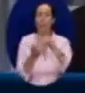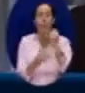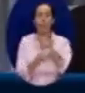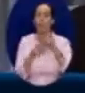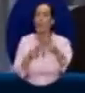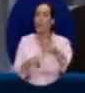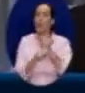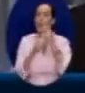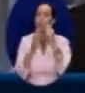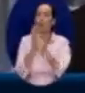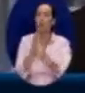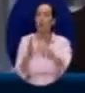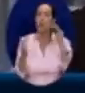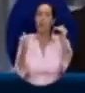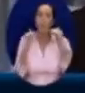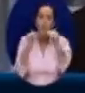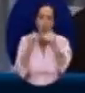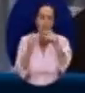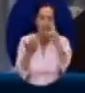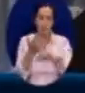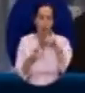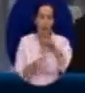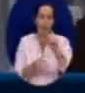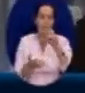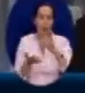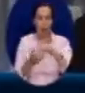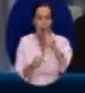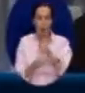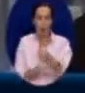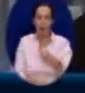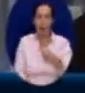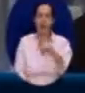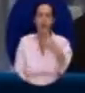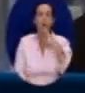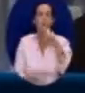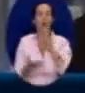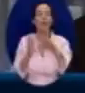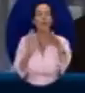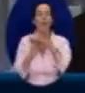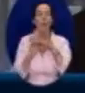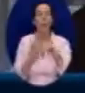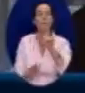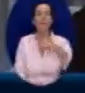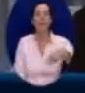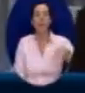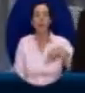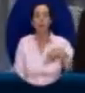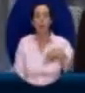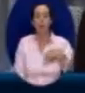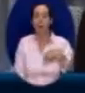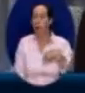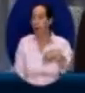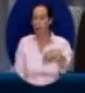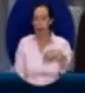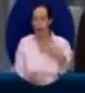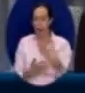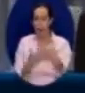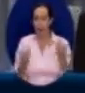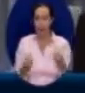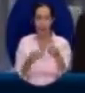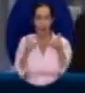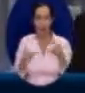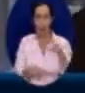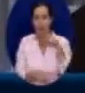יכול לעשות את התקנון הנכון, לא. ואם מקום עבודה, אנחנו לא הכתבנו בחוק, ממונה או ממונה, אבל אין שום דבר שמונע ממך